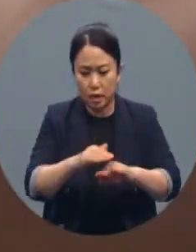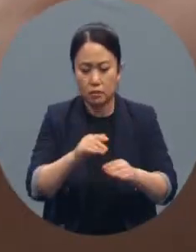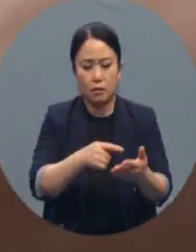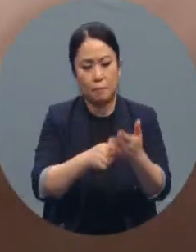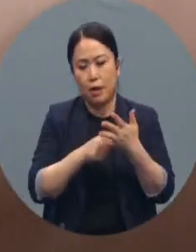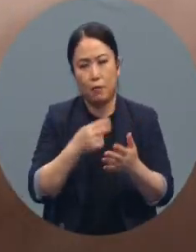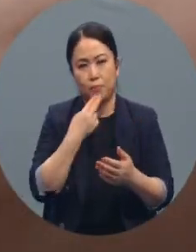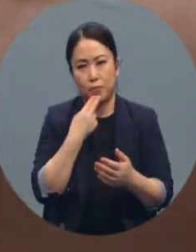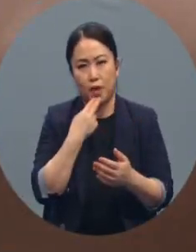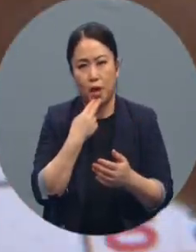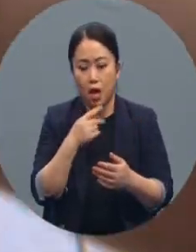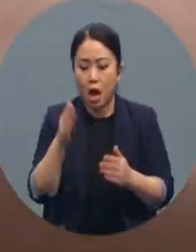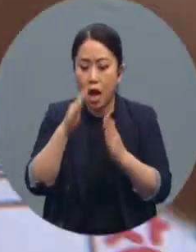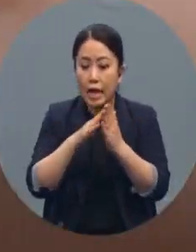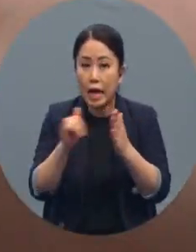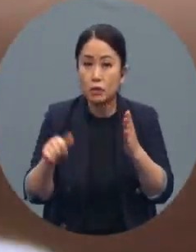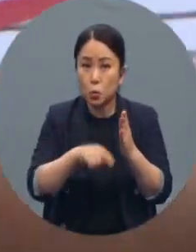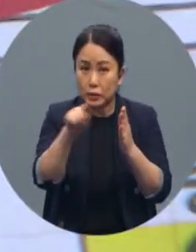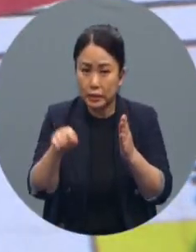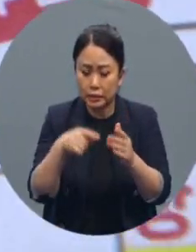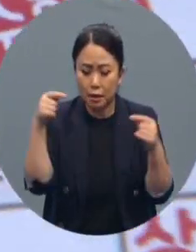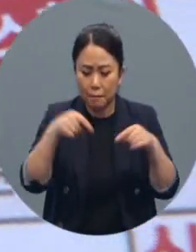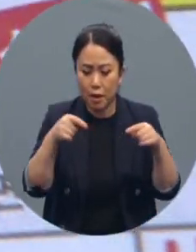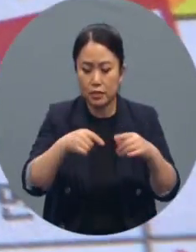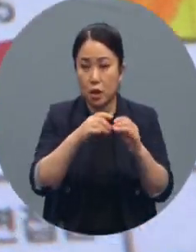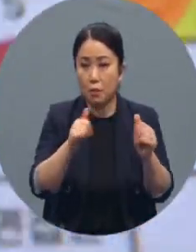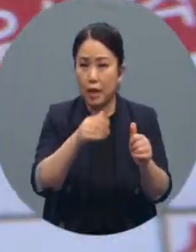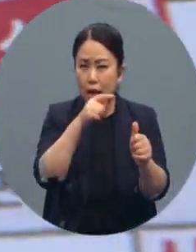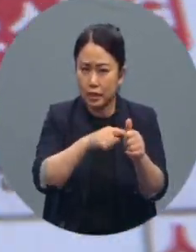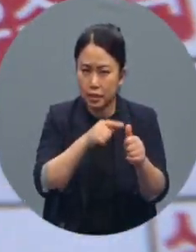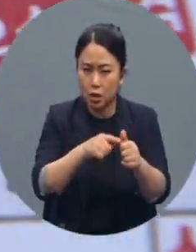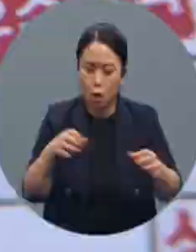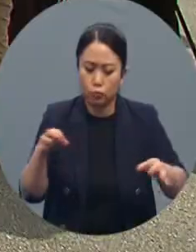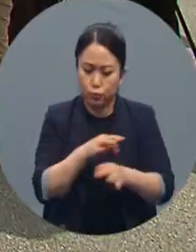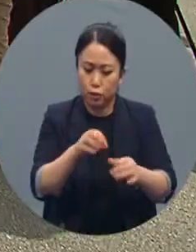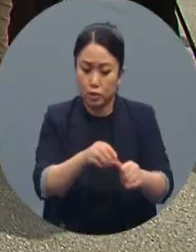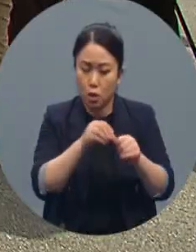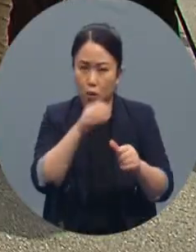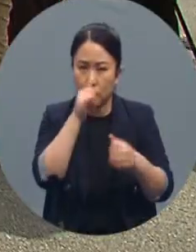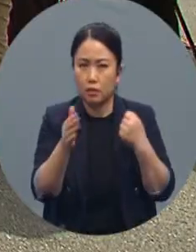않았습니다. 유족들은 당시 면접관의 부정 채용 사실이 드러난 만큼